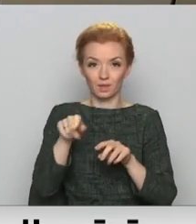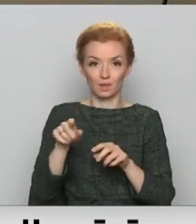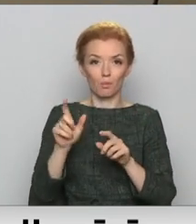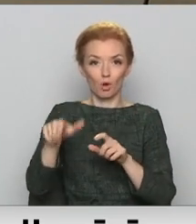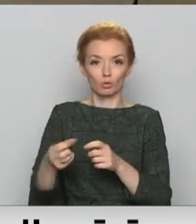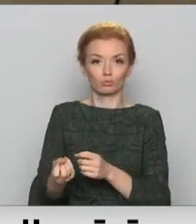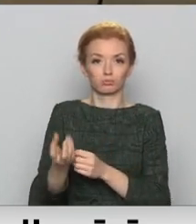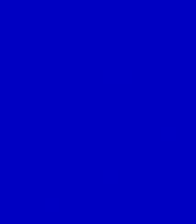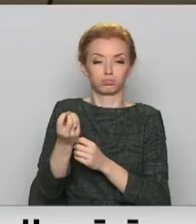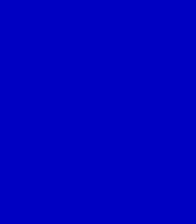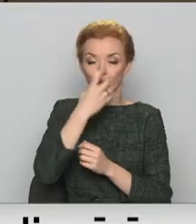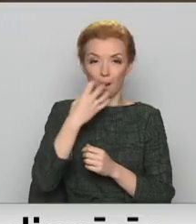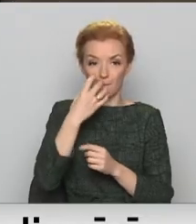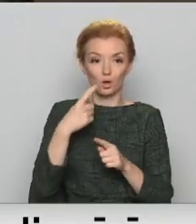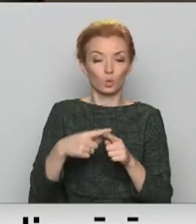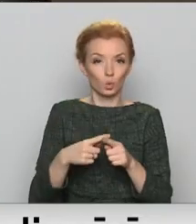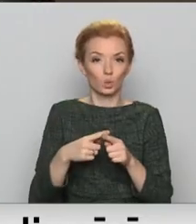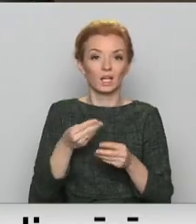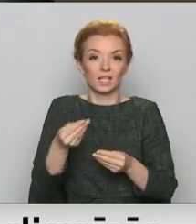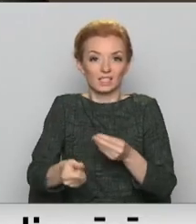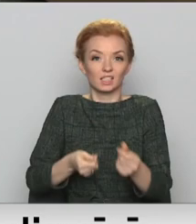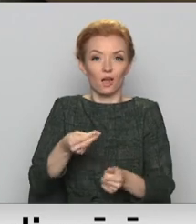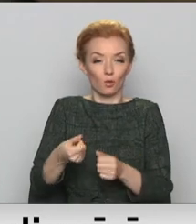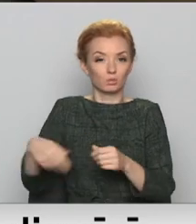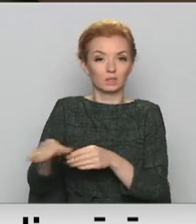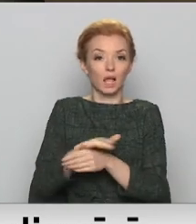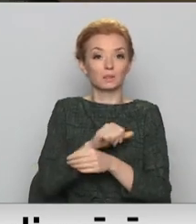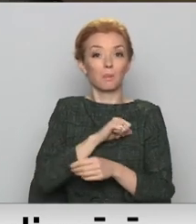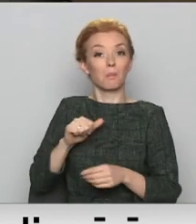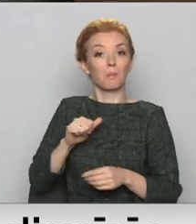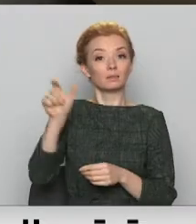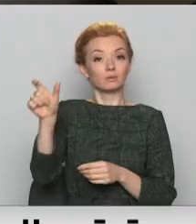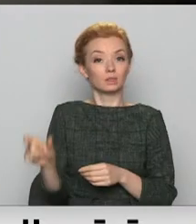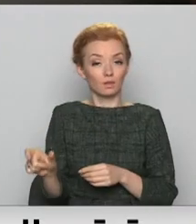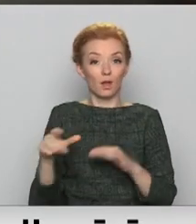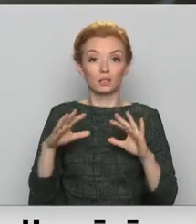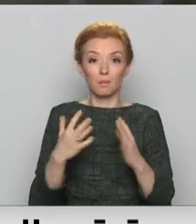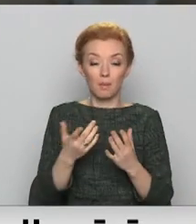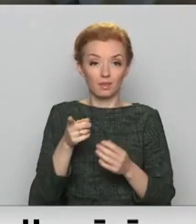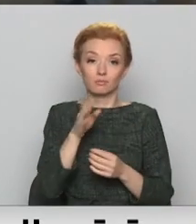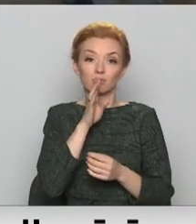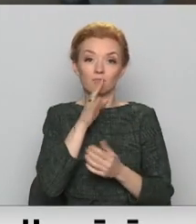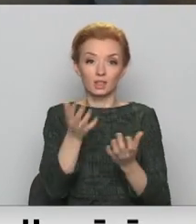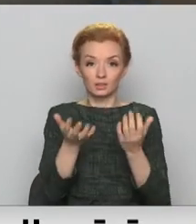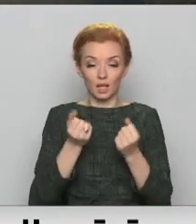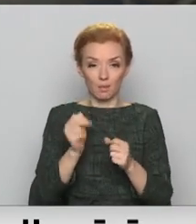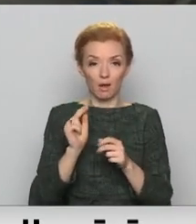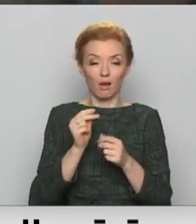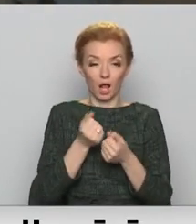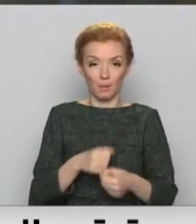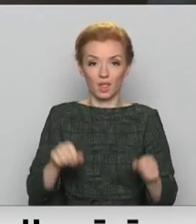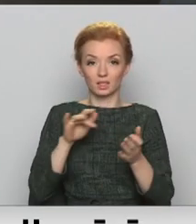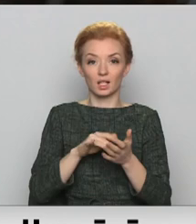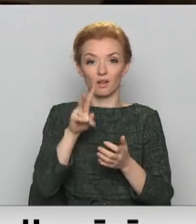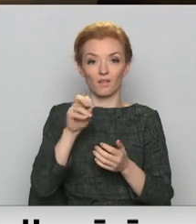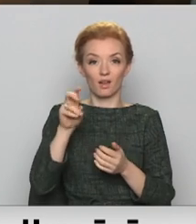skābekli, var arī nomāt un līdz šim izdevumus sēdza pats slimnieks. Sieviete terapiju saņem rehabilitācijas centrā Vaivari